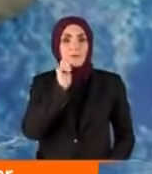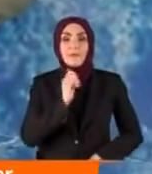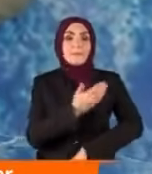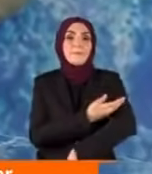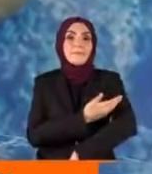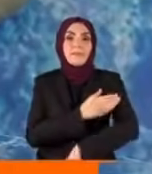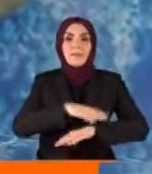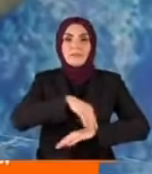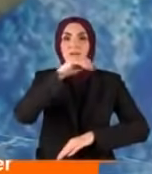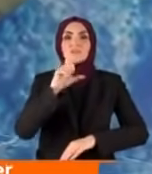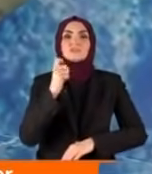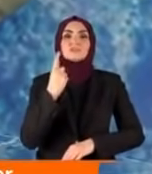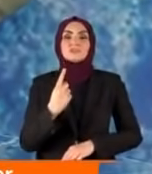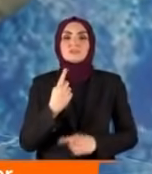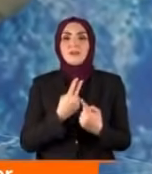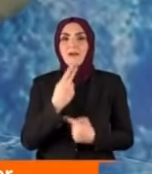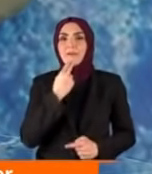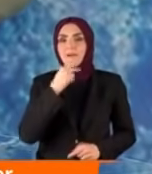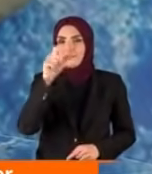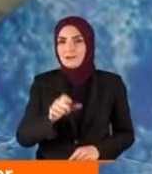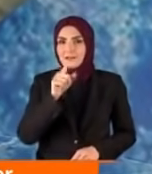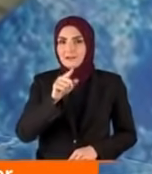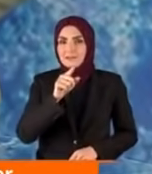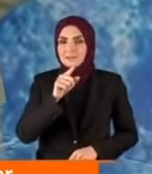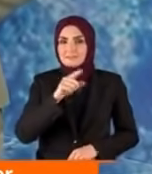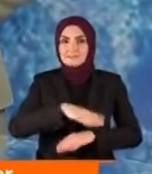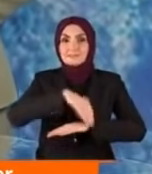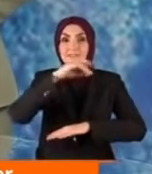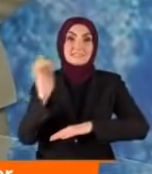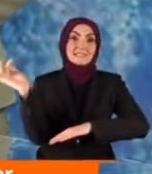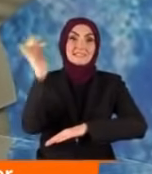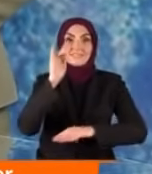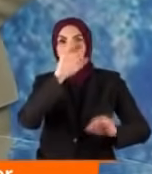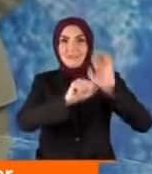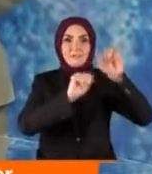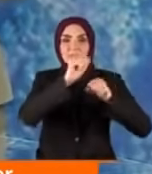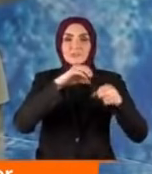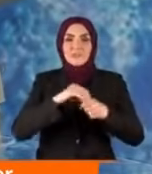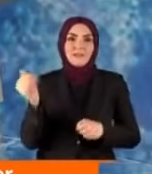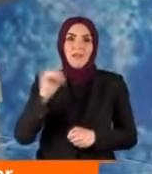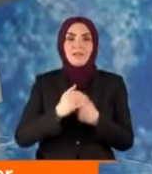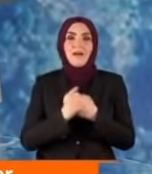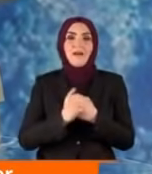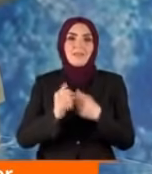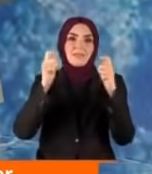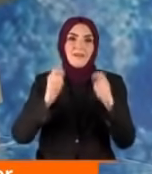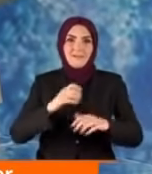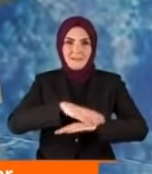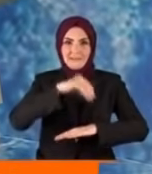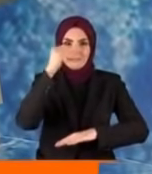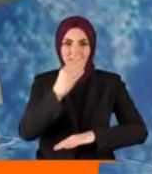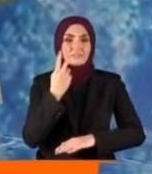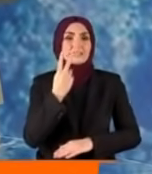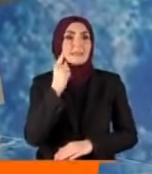Ukraynalı dağcı Yana Kriboşya zirve tırmanışına geldiği Antalya'daki Geyik Zirvesi Dağı'nda 2 Mayıs'ta kaybolmuştu. Uzun zamandır